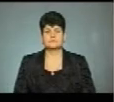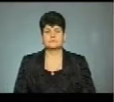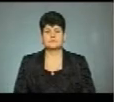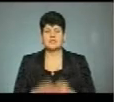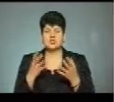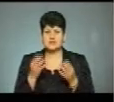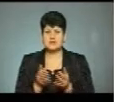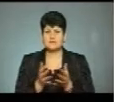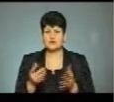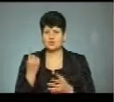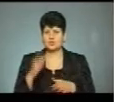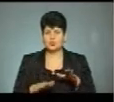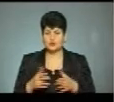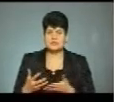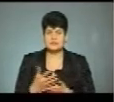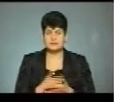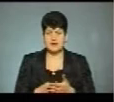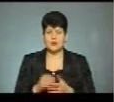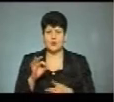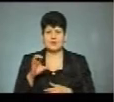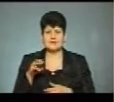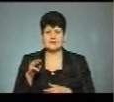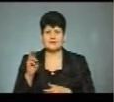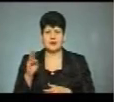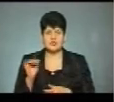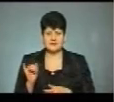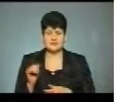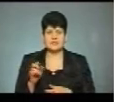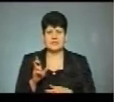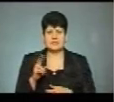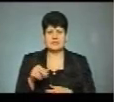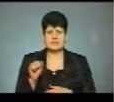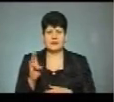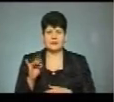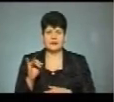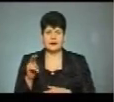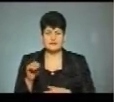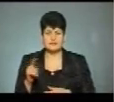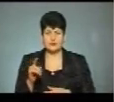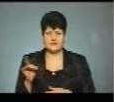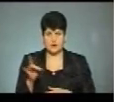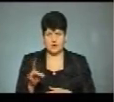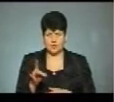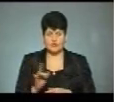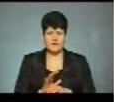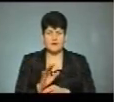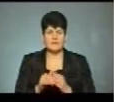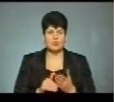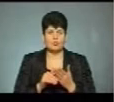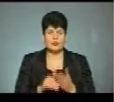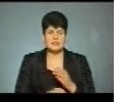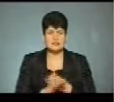Ще понад тонну продуктів зібрали жителі Осташівців та Данилівців Зборівського району, розповів Володимир Мосейко. Відправлять допомогу на